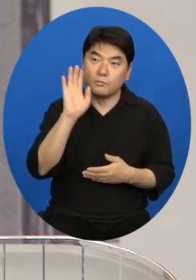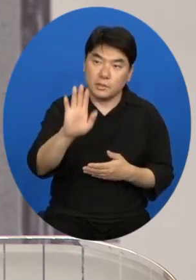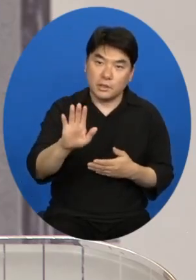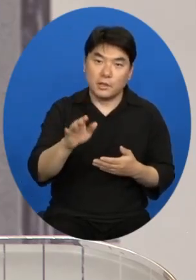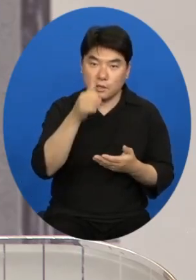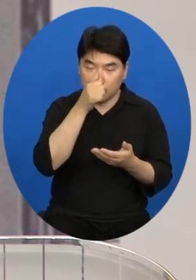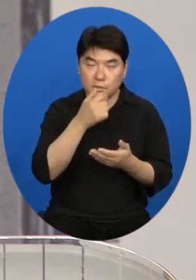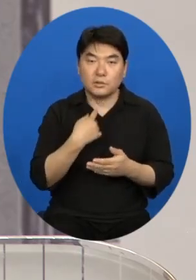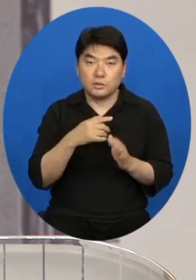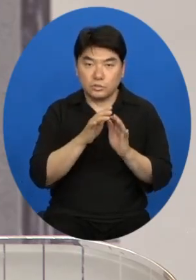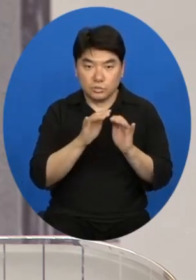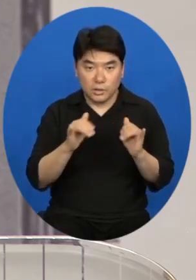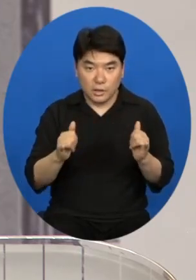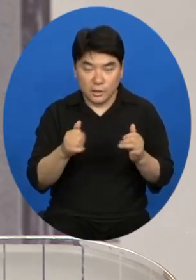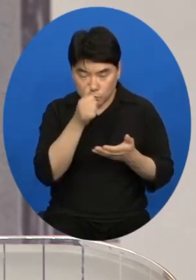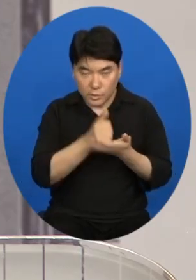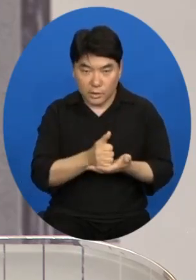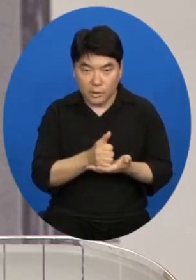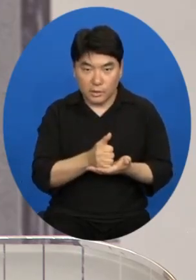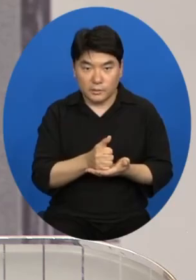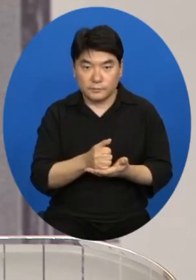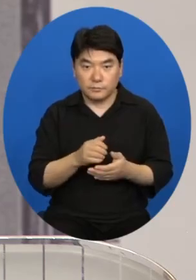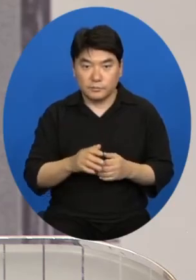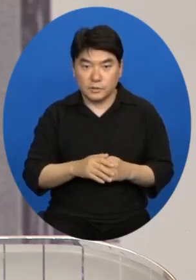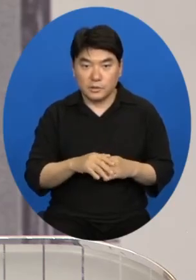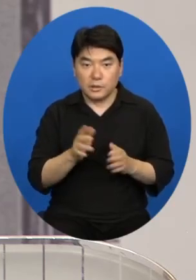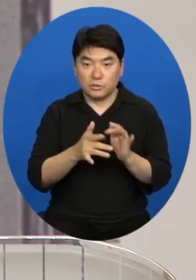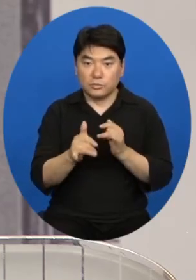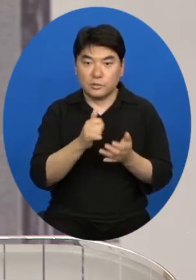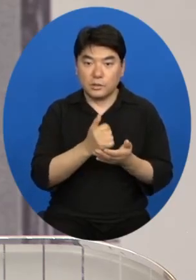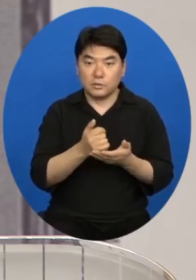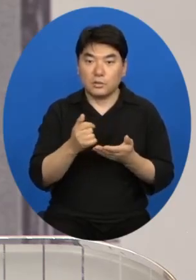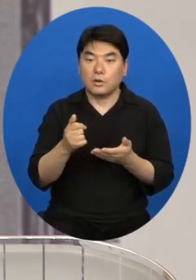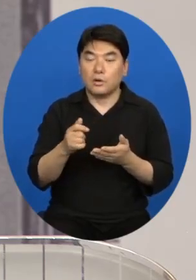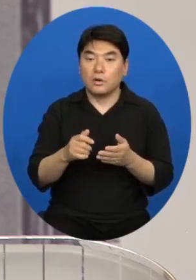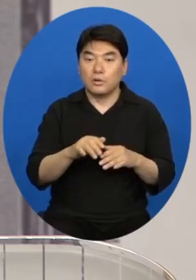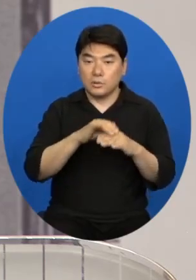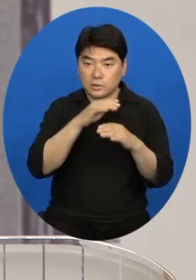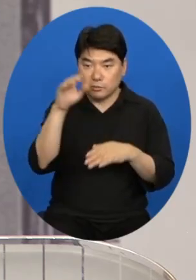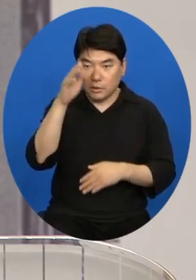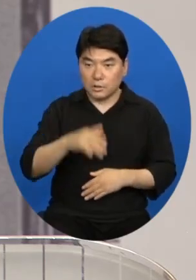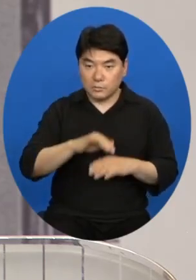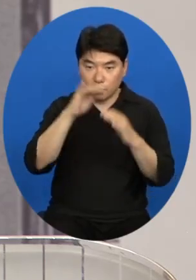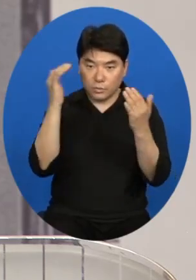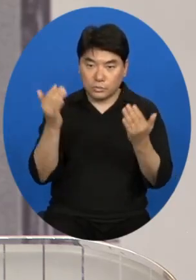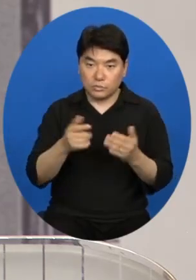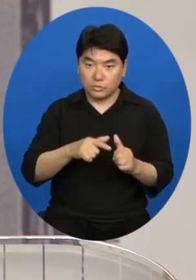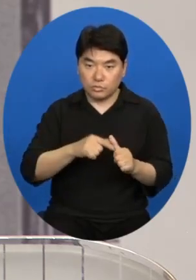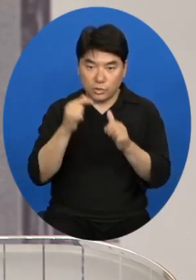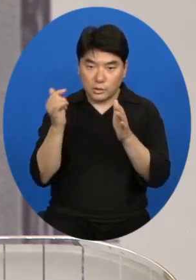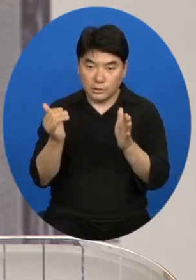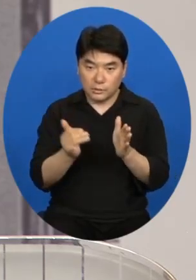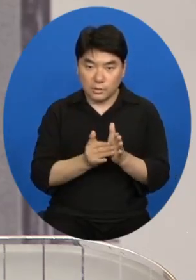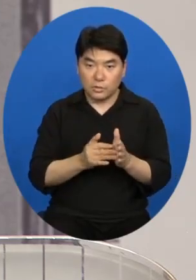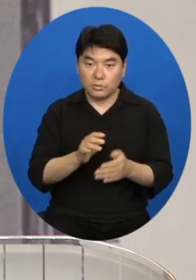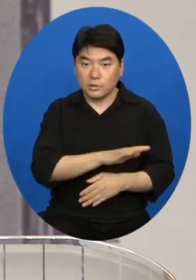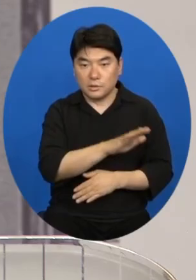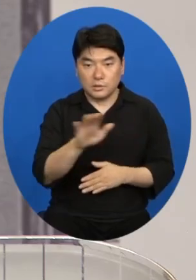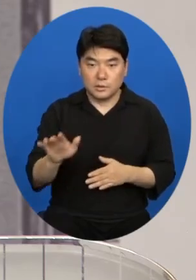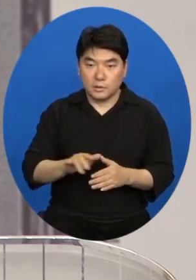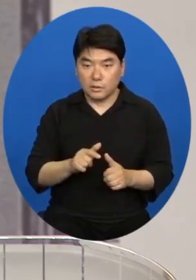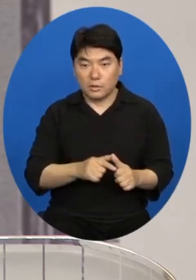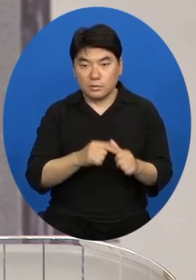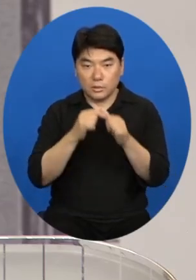죄를 예수님께서 십자가에서 다 구속하셨다라는 것이죠. 그래서 우리를 건져내셨다는 거예요.